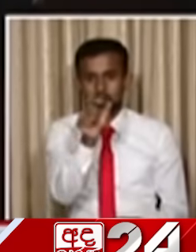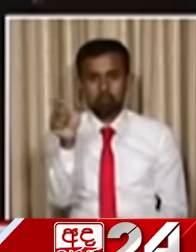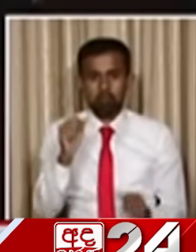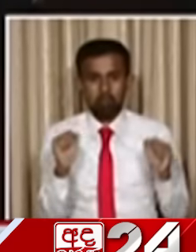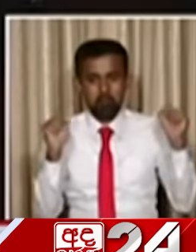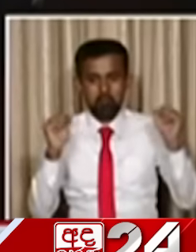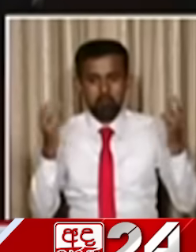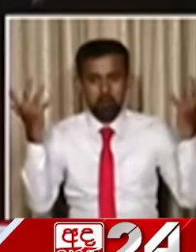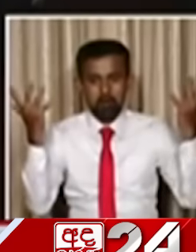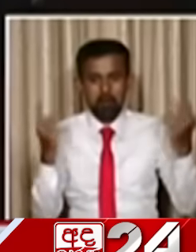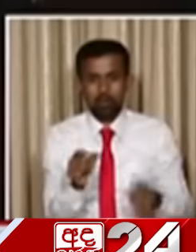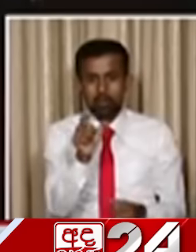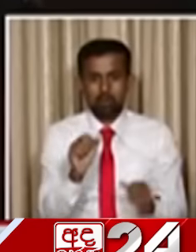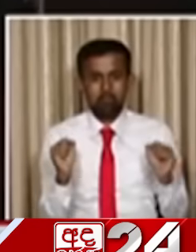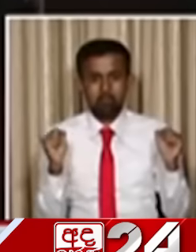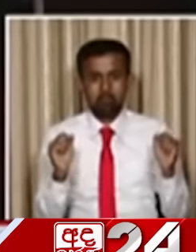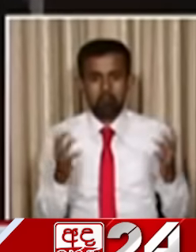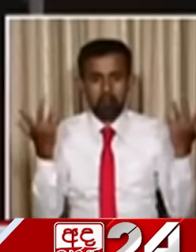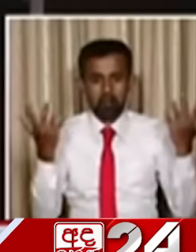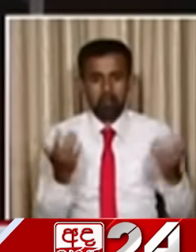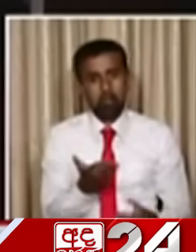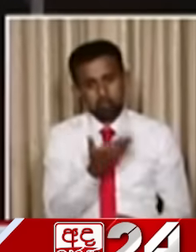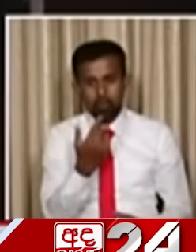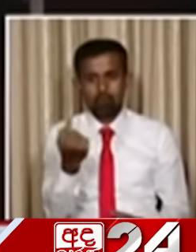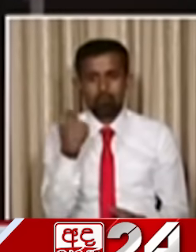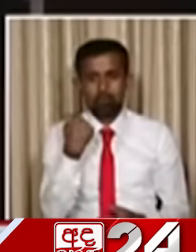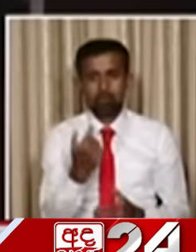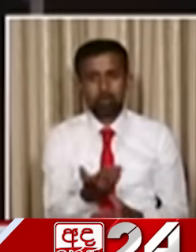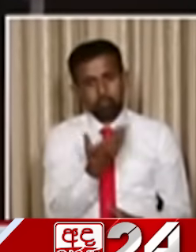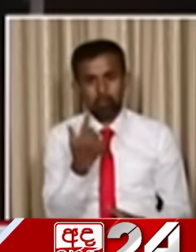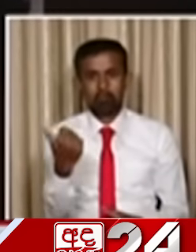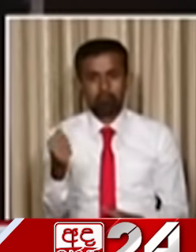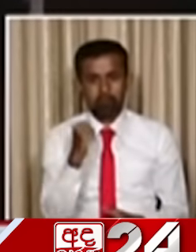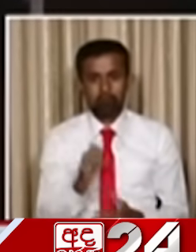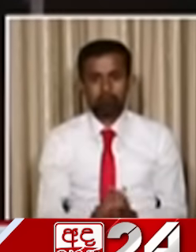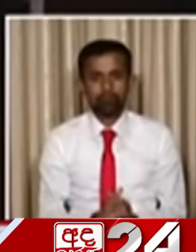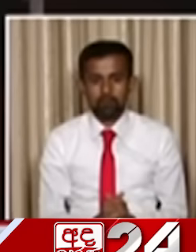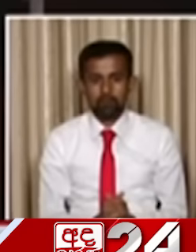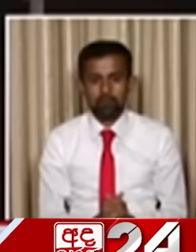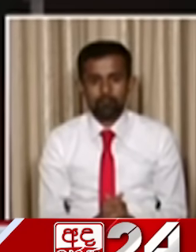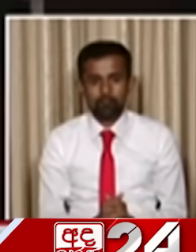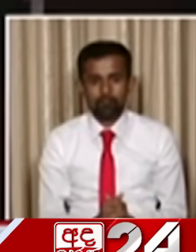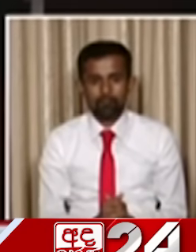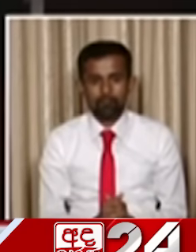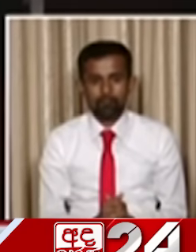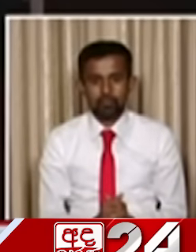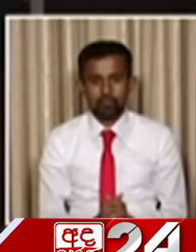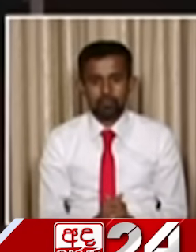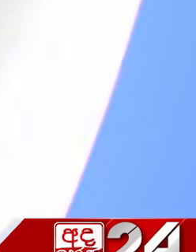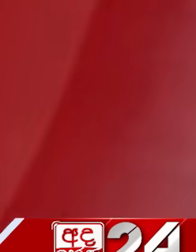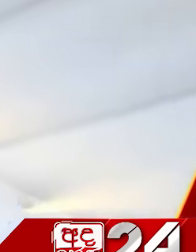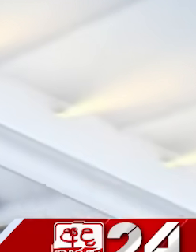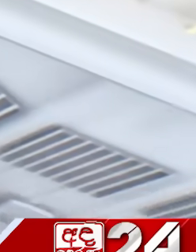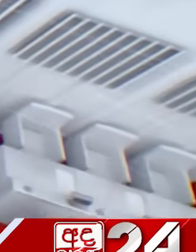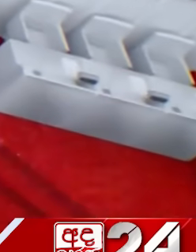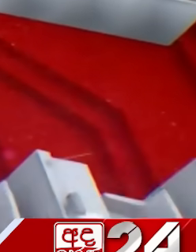नै एतन एक कुटुवत बय नै पुलुवन्न केनवा पुलुवन्न केनवा पुलुवन्न केनवा एतन सभानायक मुहुण टिकक इन्ने